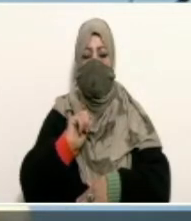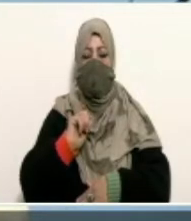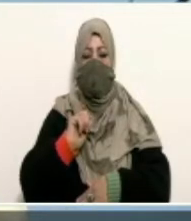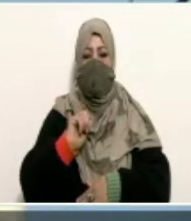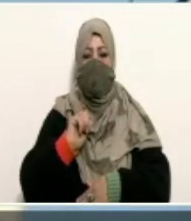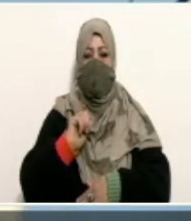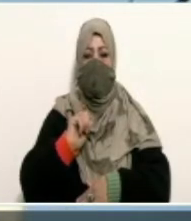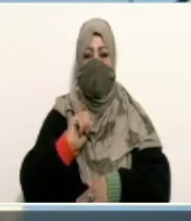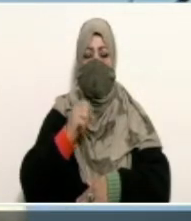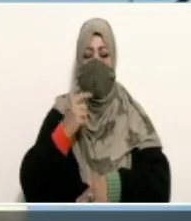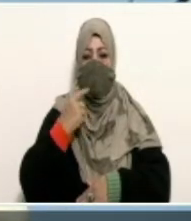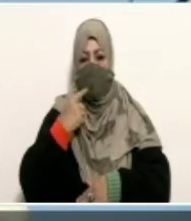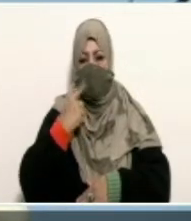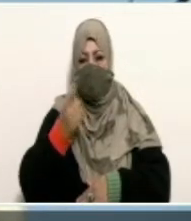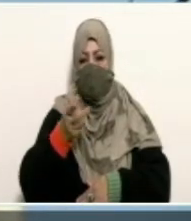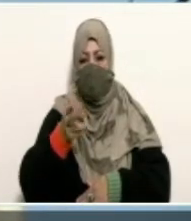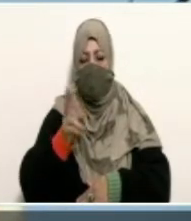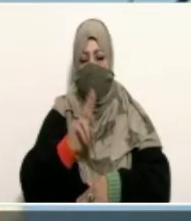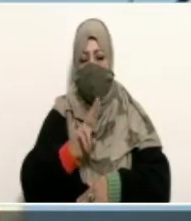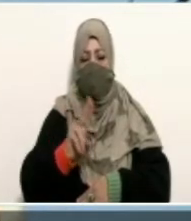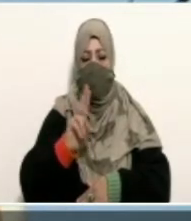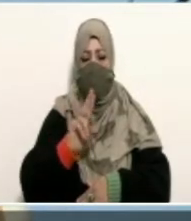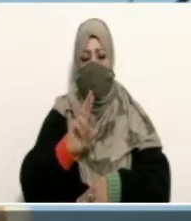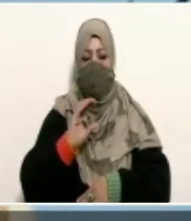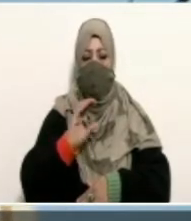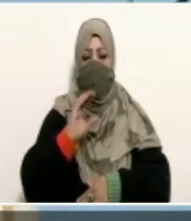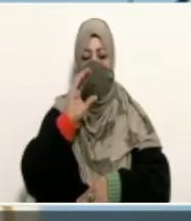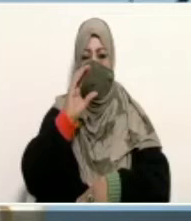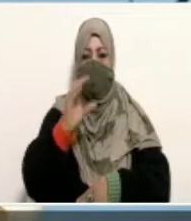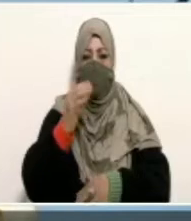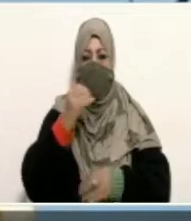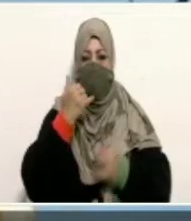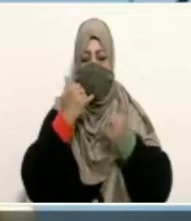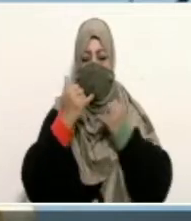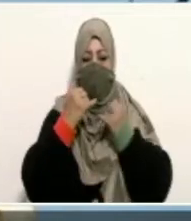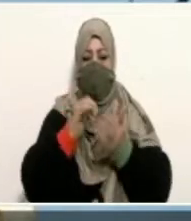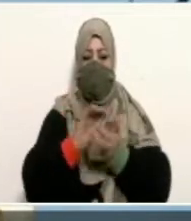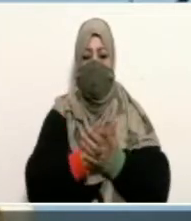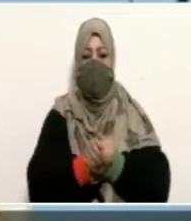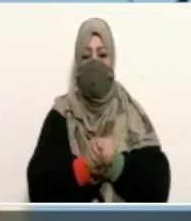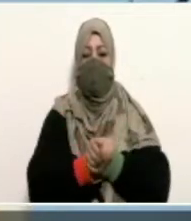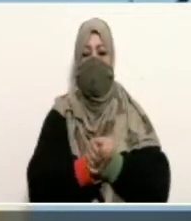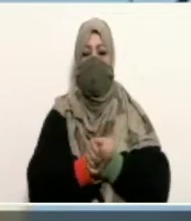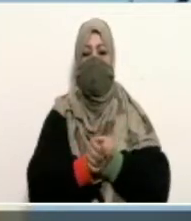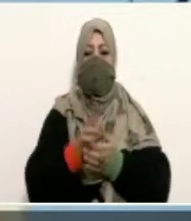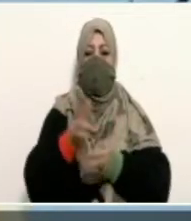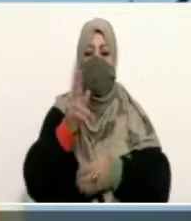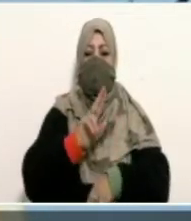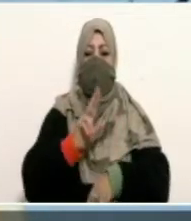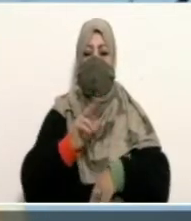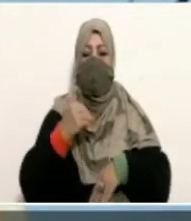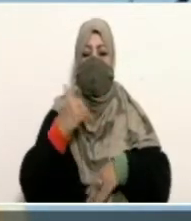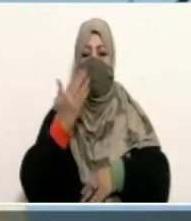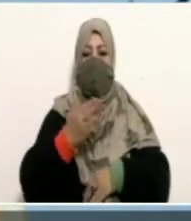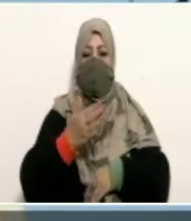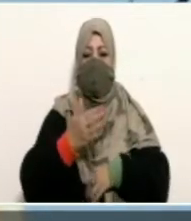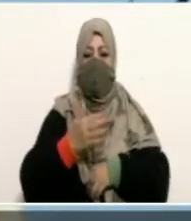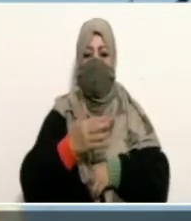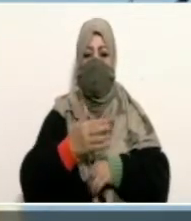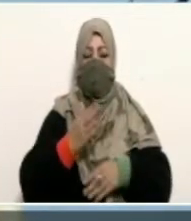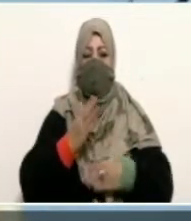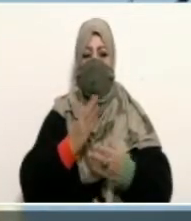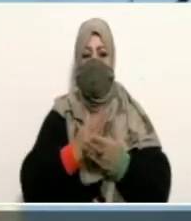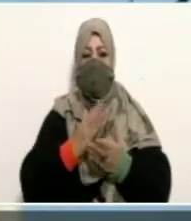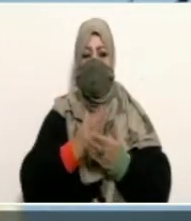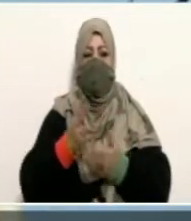نجيب لعلنا الأخ المتصل يونس عن سؤاله قبل أن نكمل الأسئلة الأخرى. سؤال الأخ يونس يقول